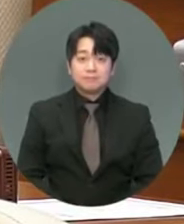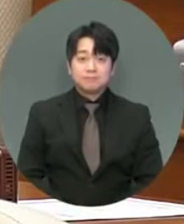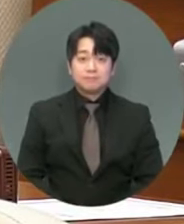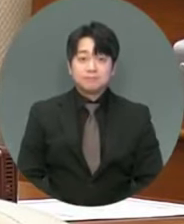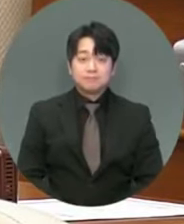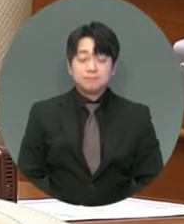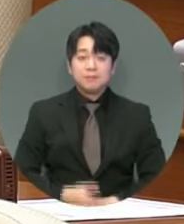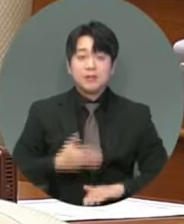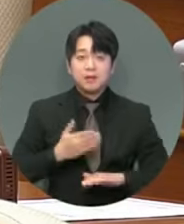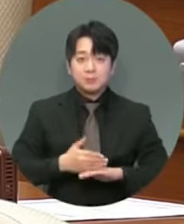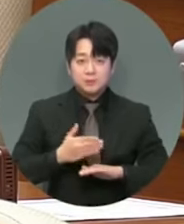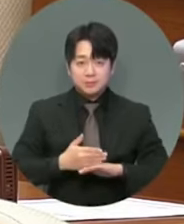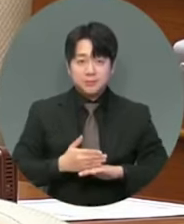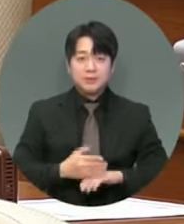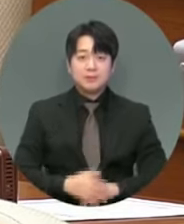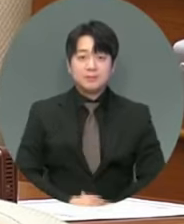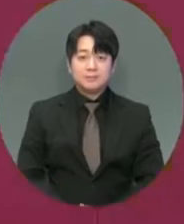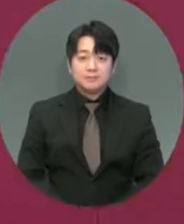감사합니다.